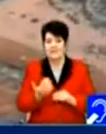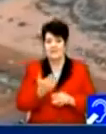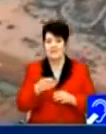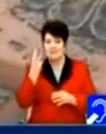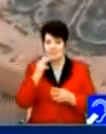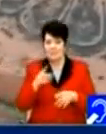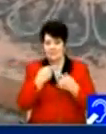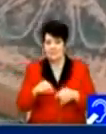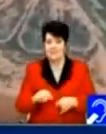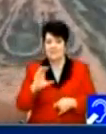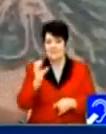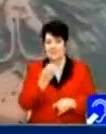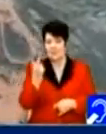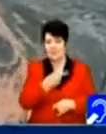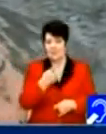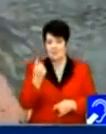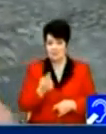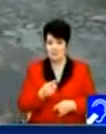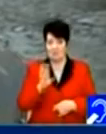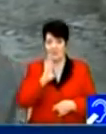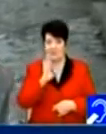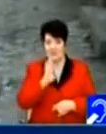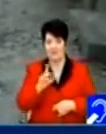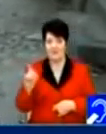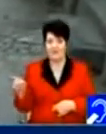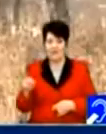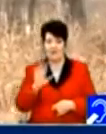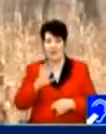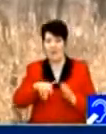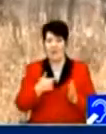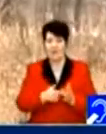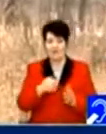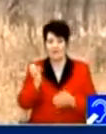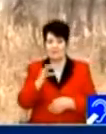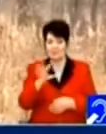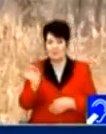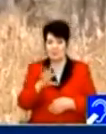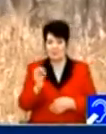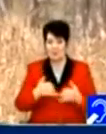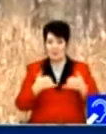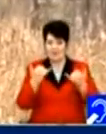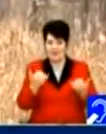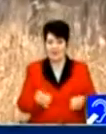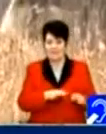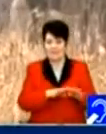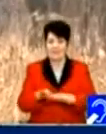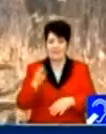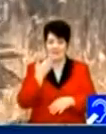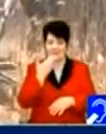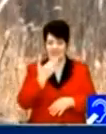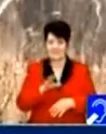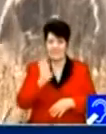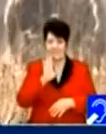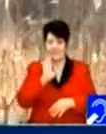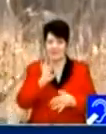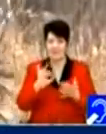diferită chiar și în secolul 21 de cea a femeilor de la oraș. Ziua de 15 octombrie este dedicată la nivel internațional